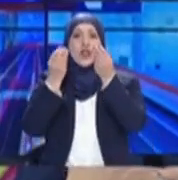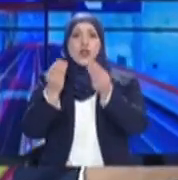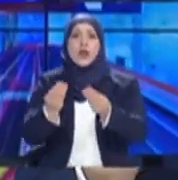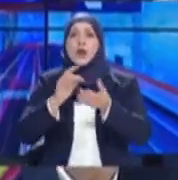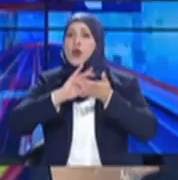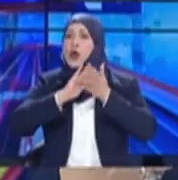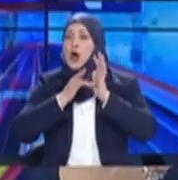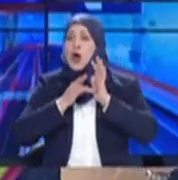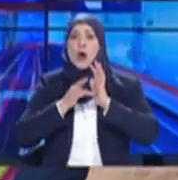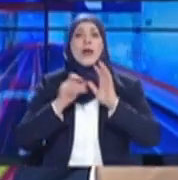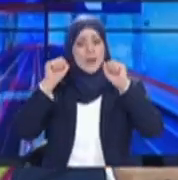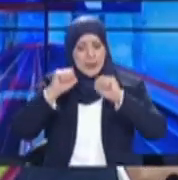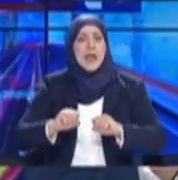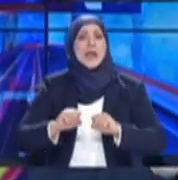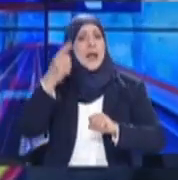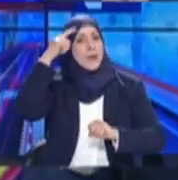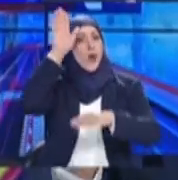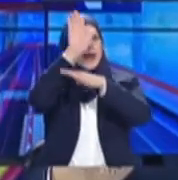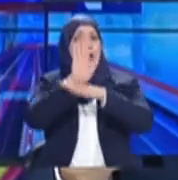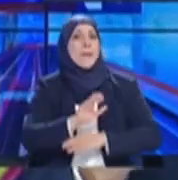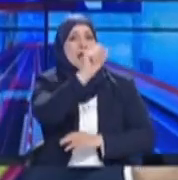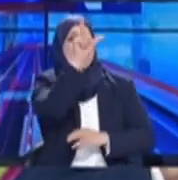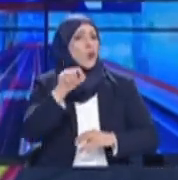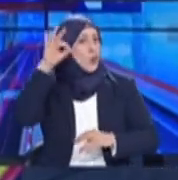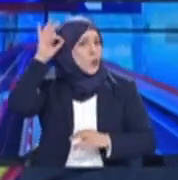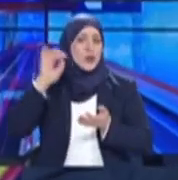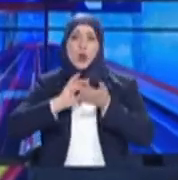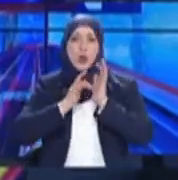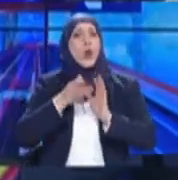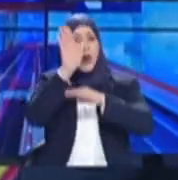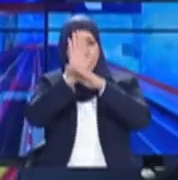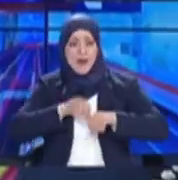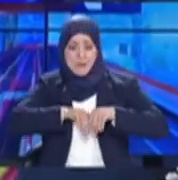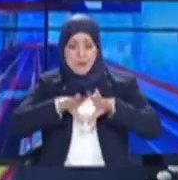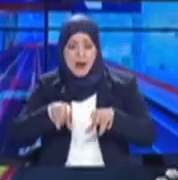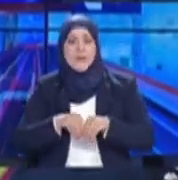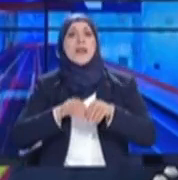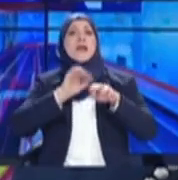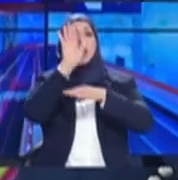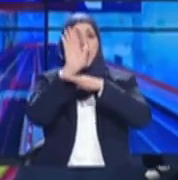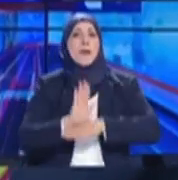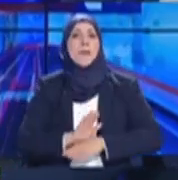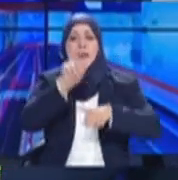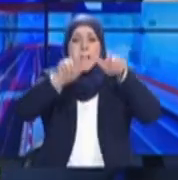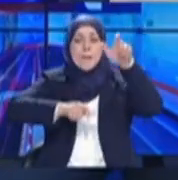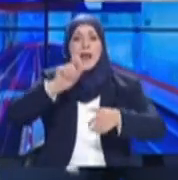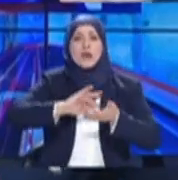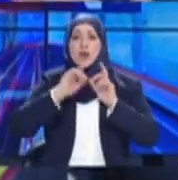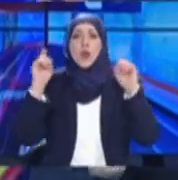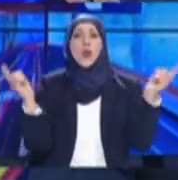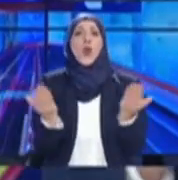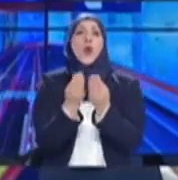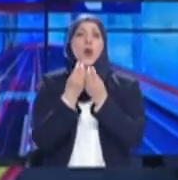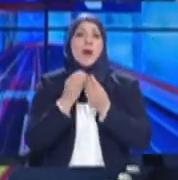اللازمه بيتنا عائلتنا ال ال ال اه ال ال ال ال اه في